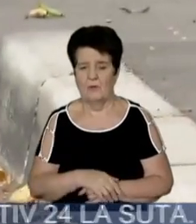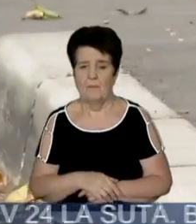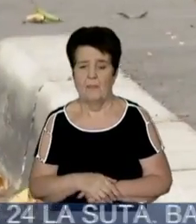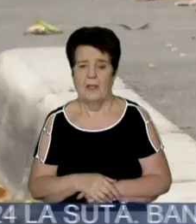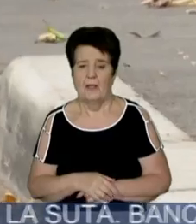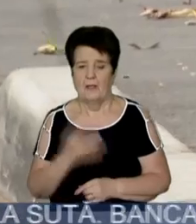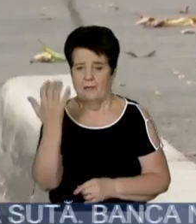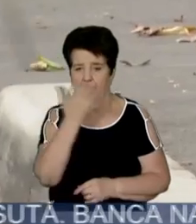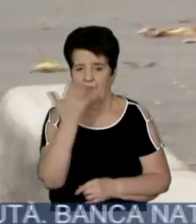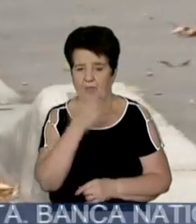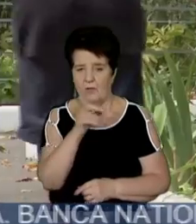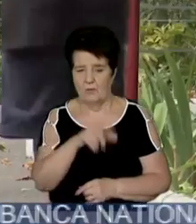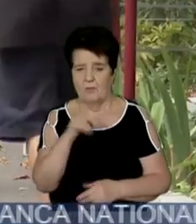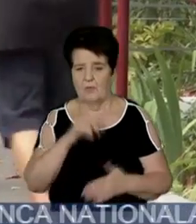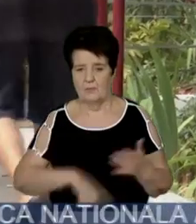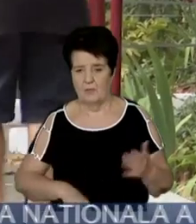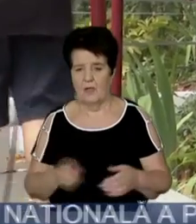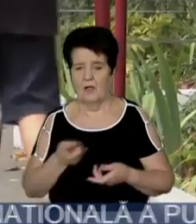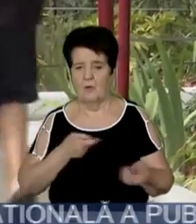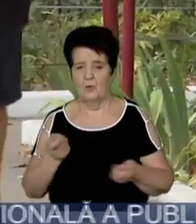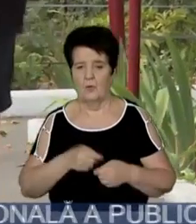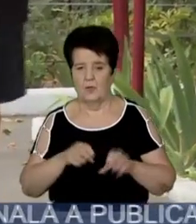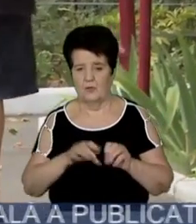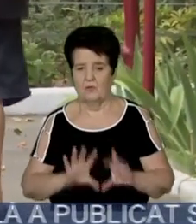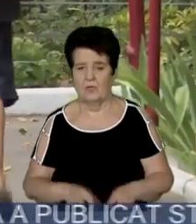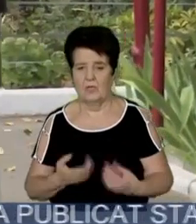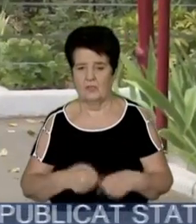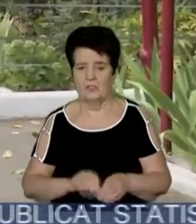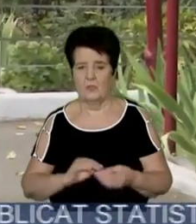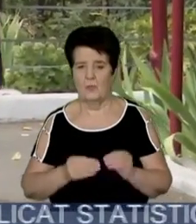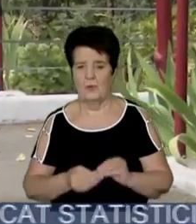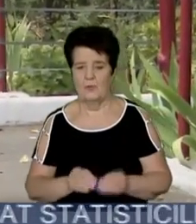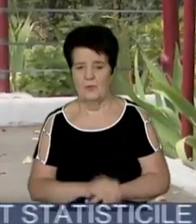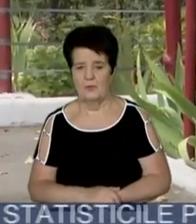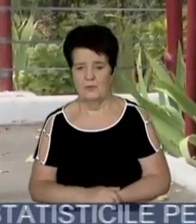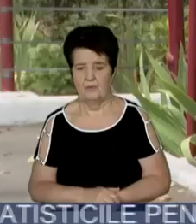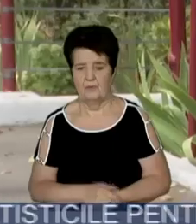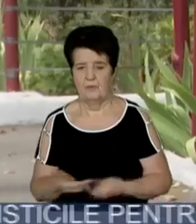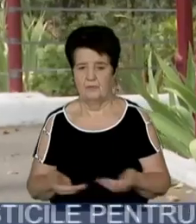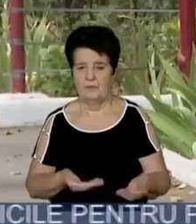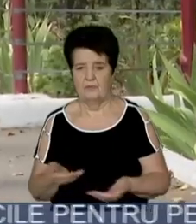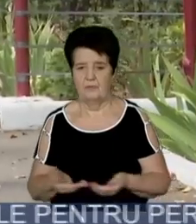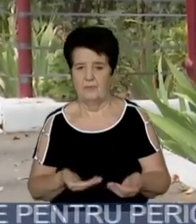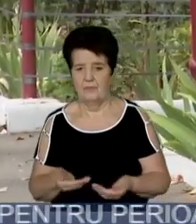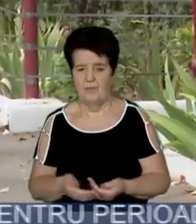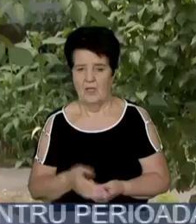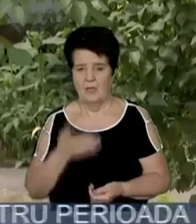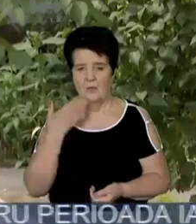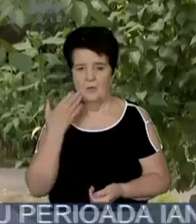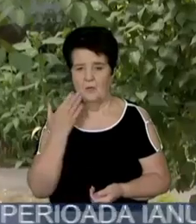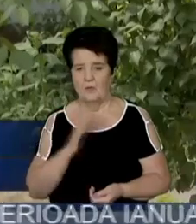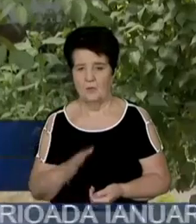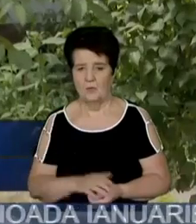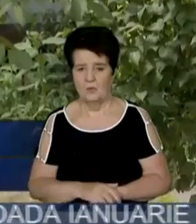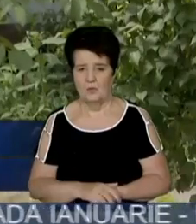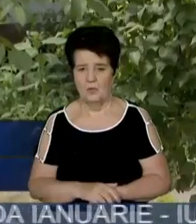deficiențe de vedere încă mai speră că autoritățile vor găsi o soluție la această problemă. Să mă duc pe jos nu este ușor. Dacă se